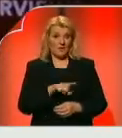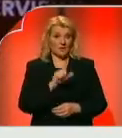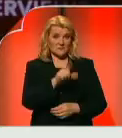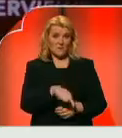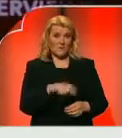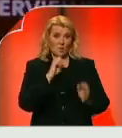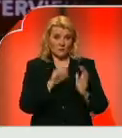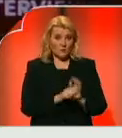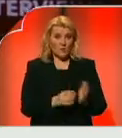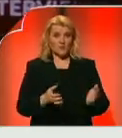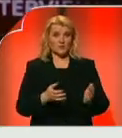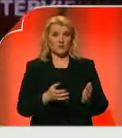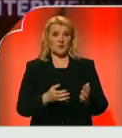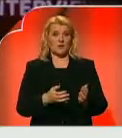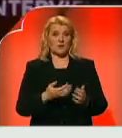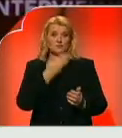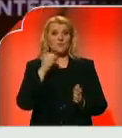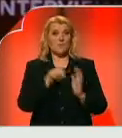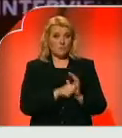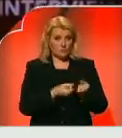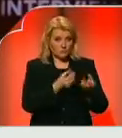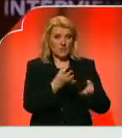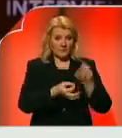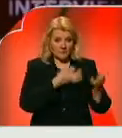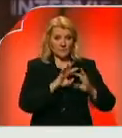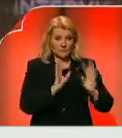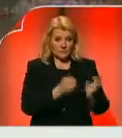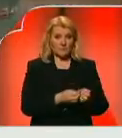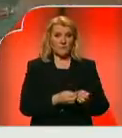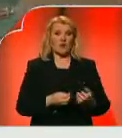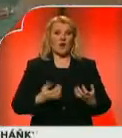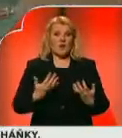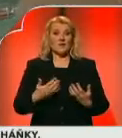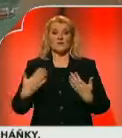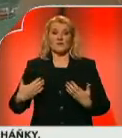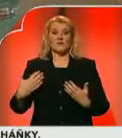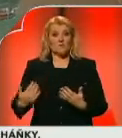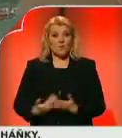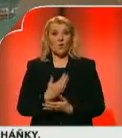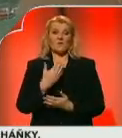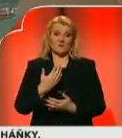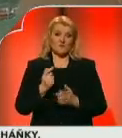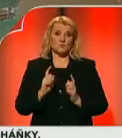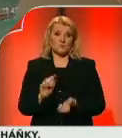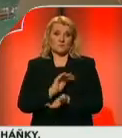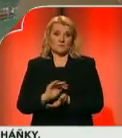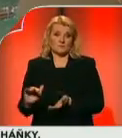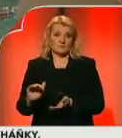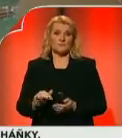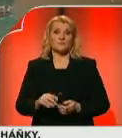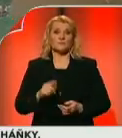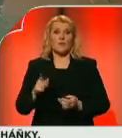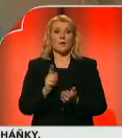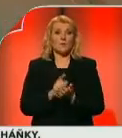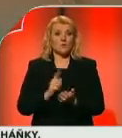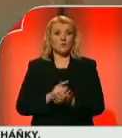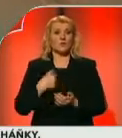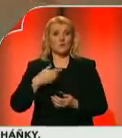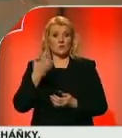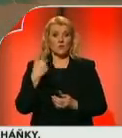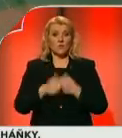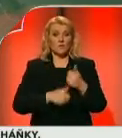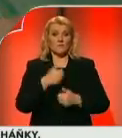při předávání dat České poště. Nicméně i novému požadavku je potřeba vyhovět. Nicméně tento požadavek jsem já v